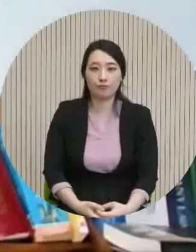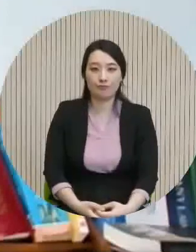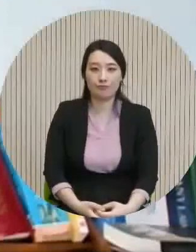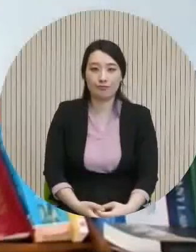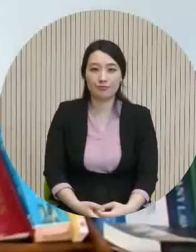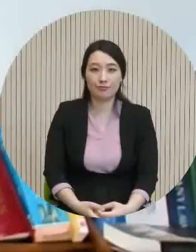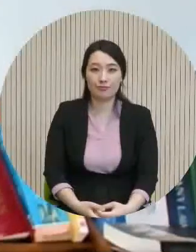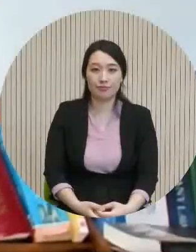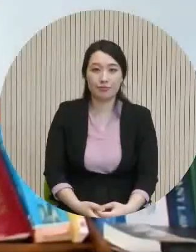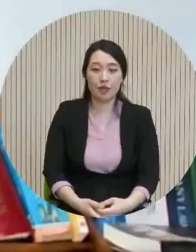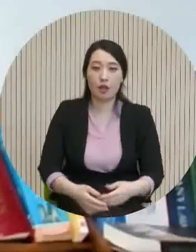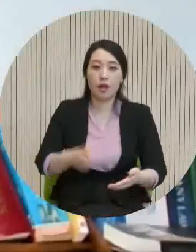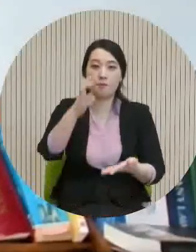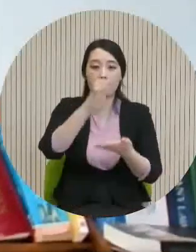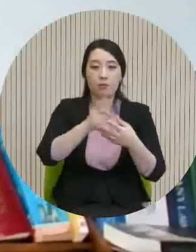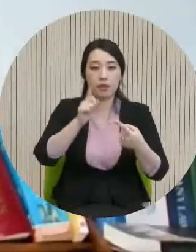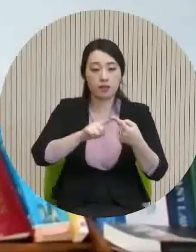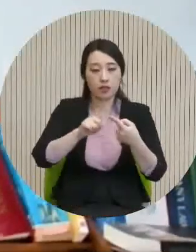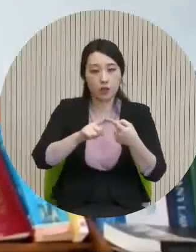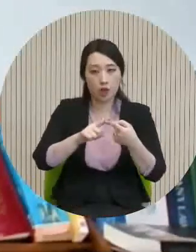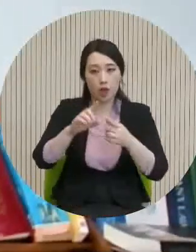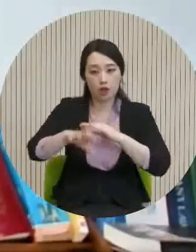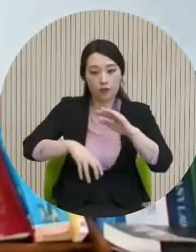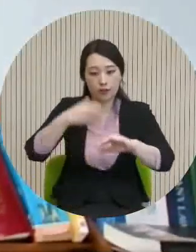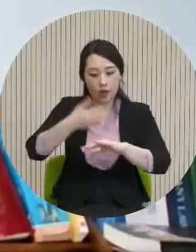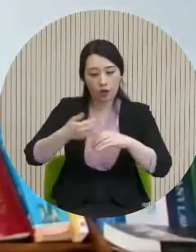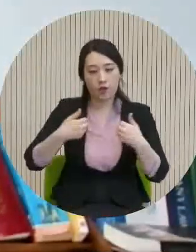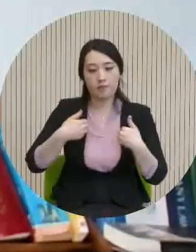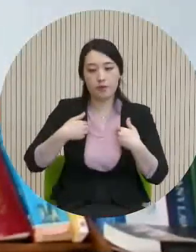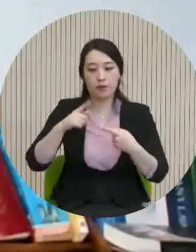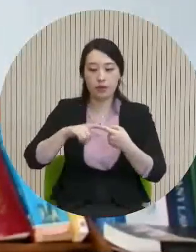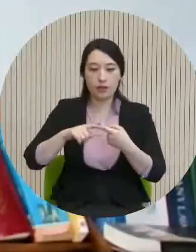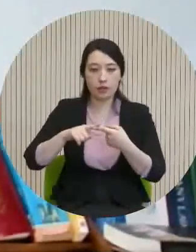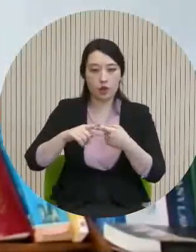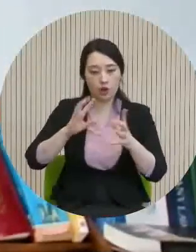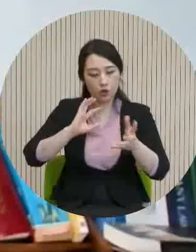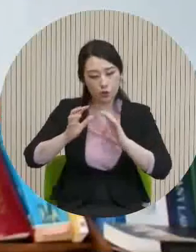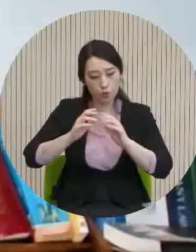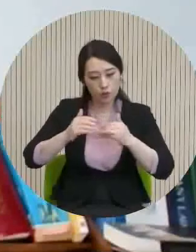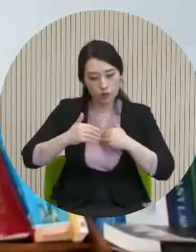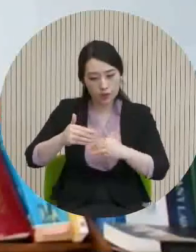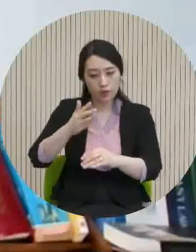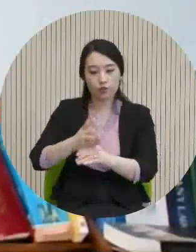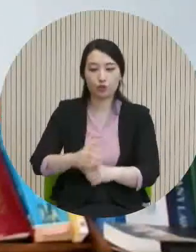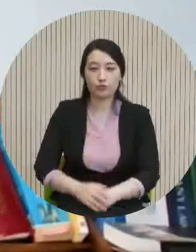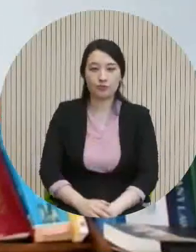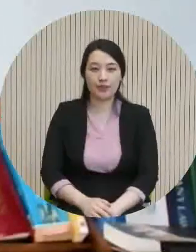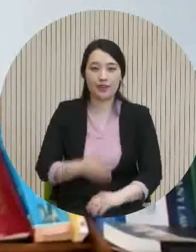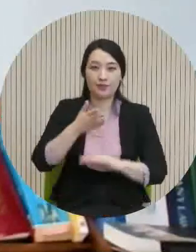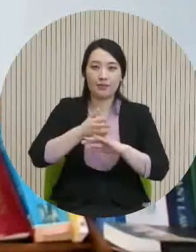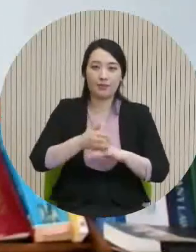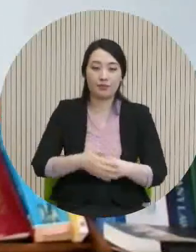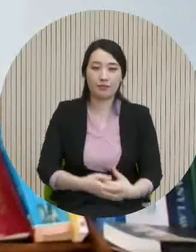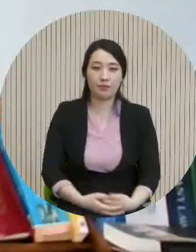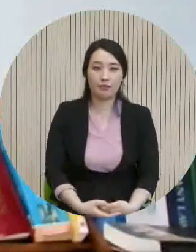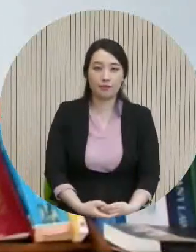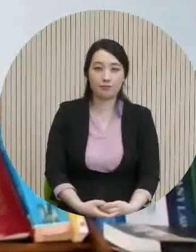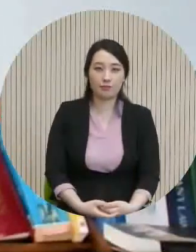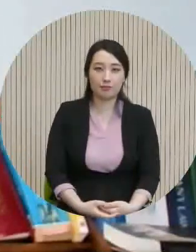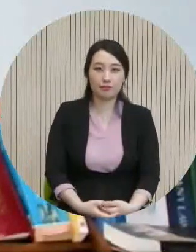그래서 저작권법의 개혁의 필요성에 대해서 논의를 충분히 진행해 왔습니다. 감사합니다.